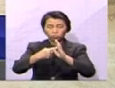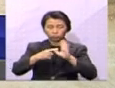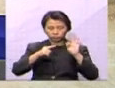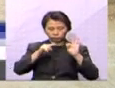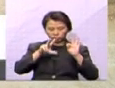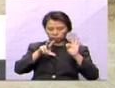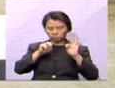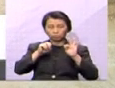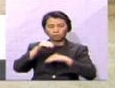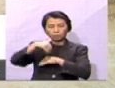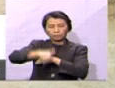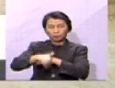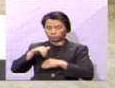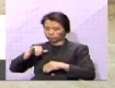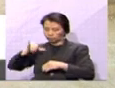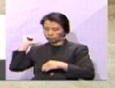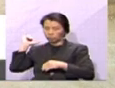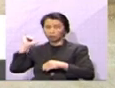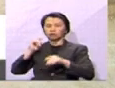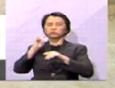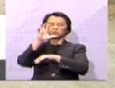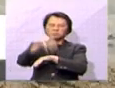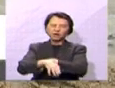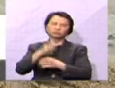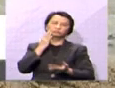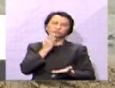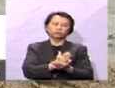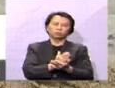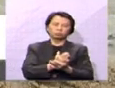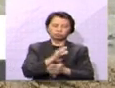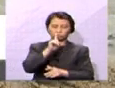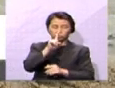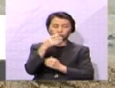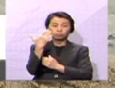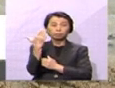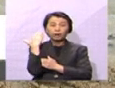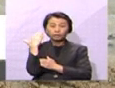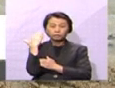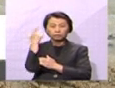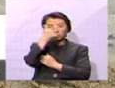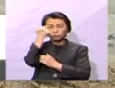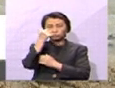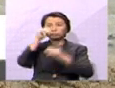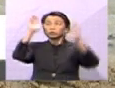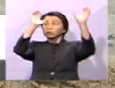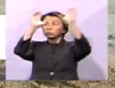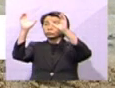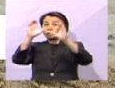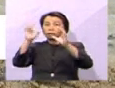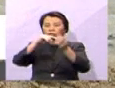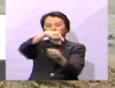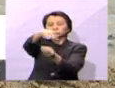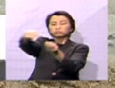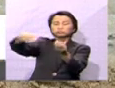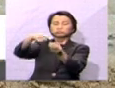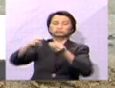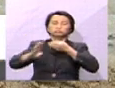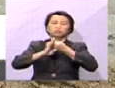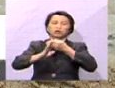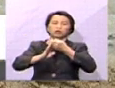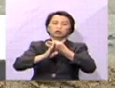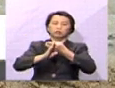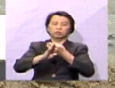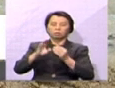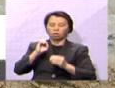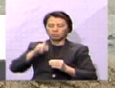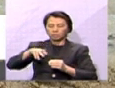930 malam semalam namun terpaksa dihentikan pada pukul 1 pagi ekoran keadaan cuaca dan persekit an berbahaya